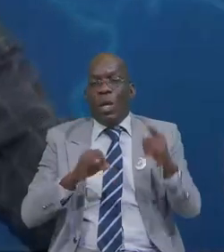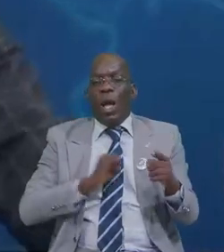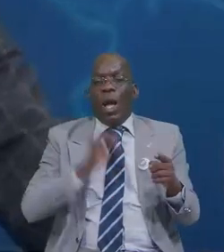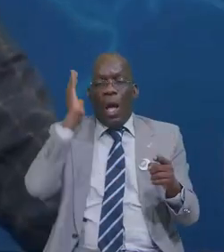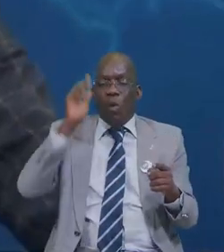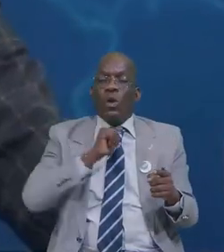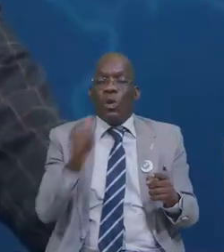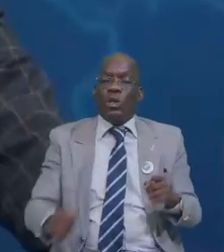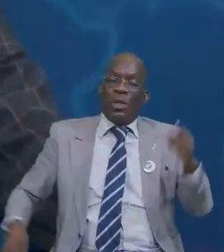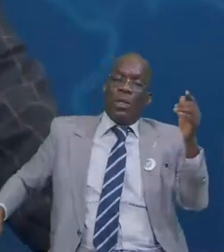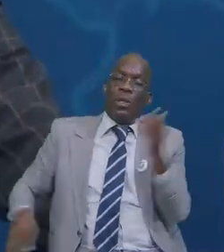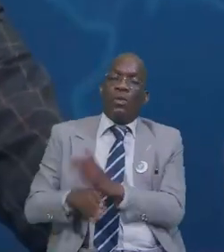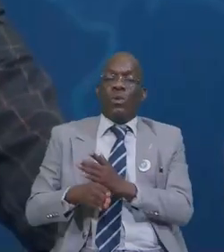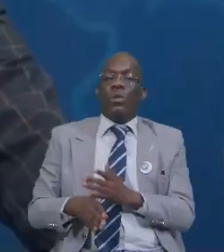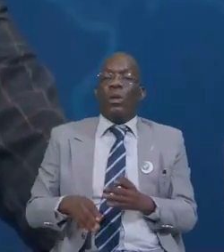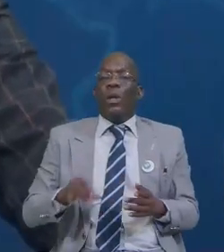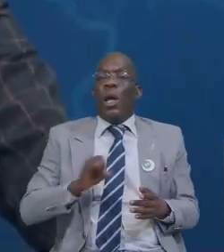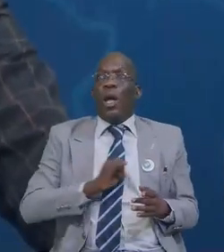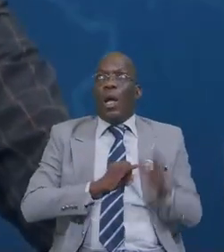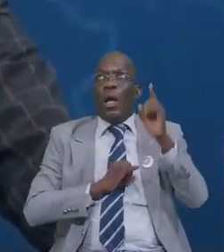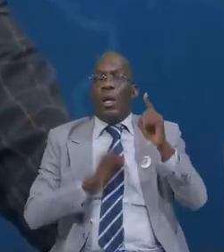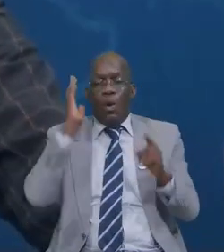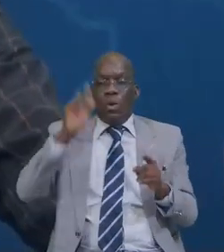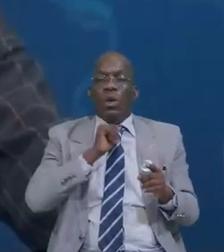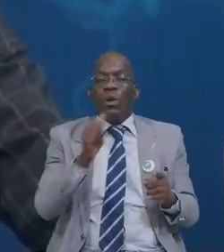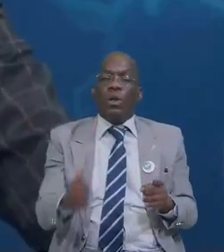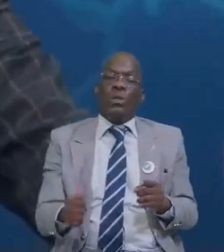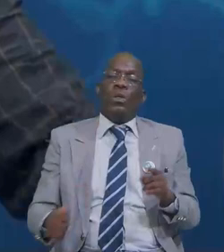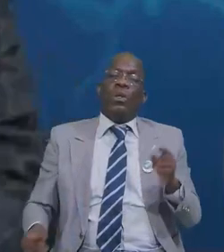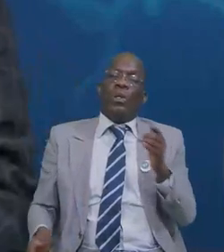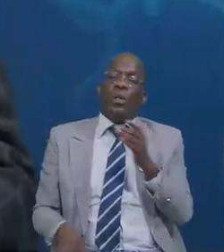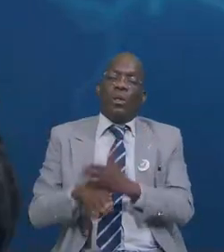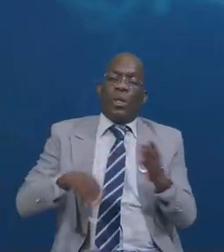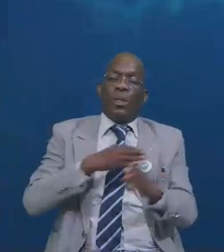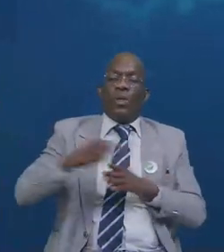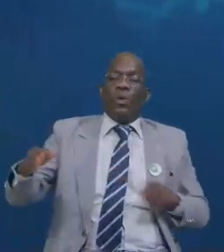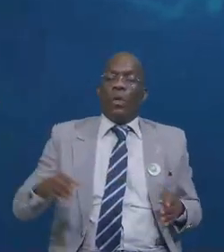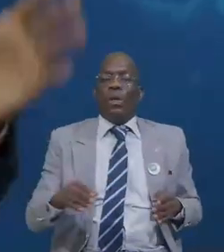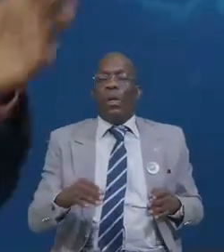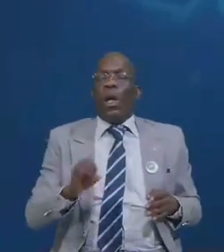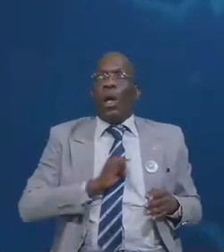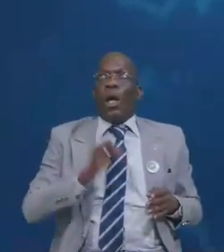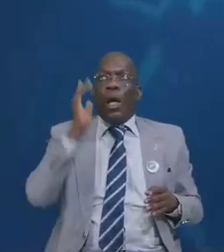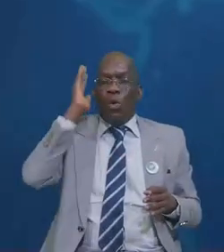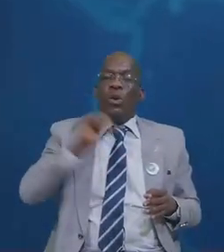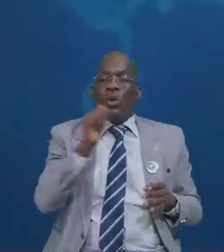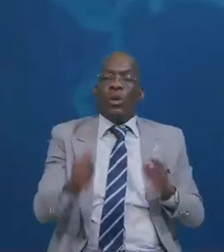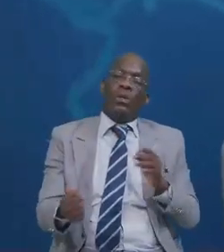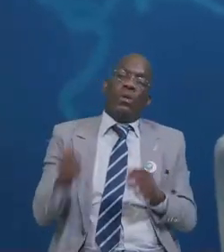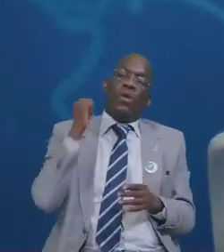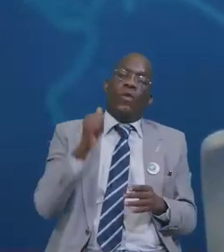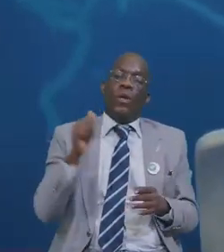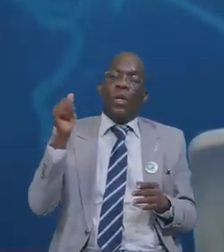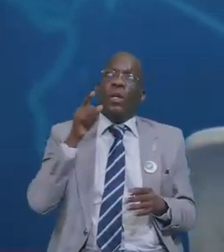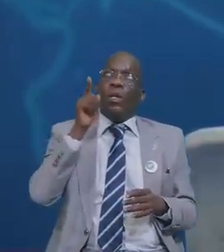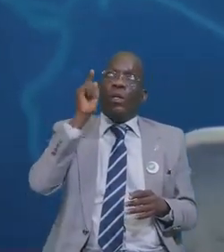pas le rejeter. Je ne vais pas le rejeter. Je ne le rejeterai pas. Il va te